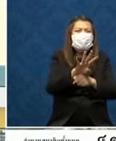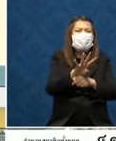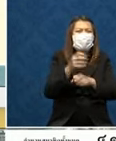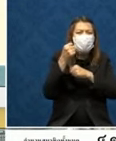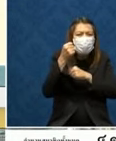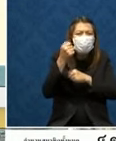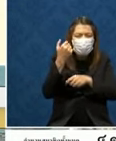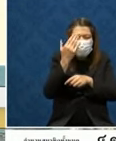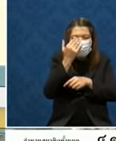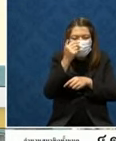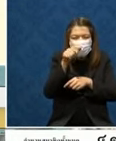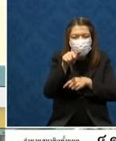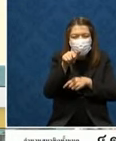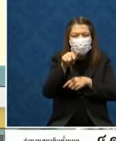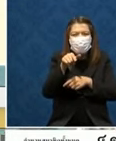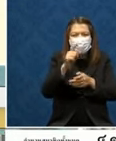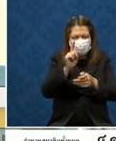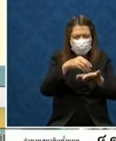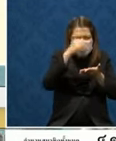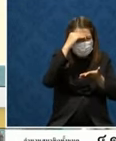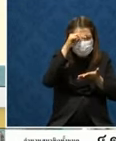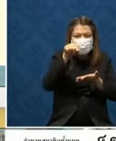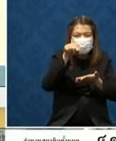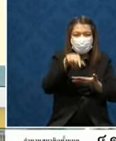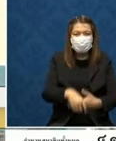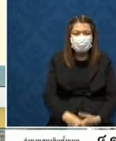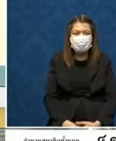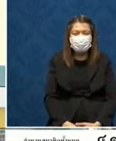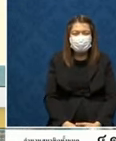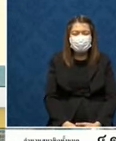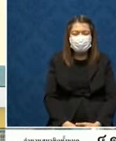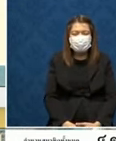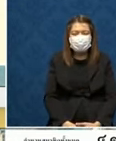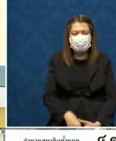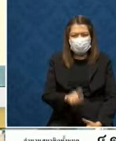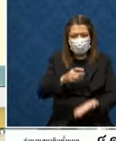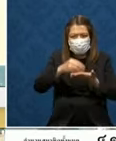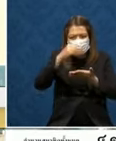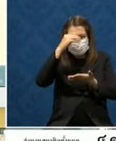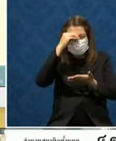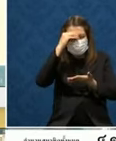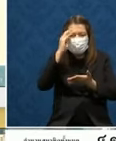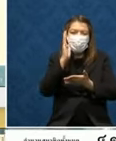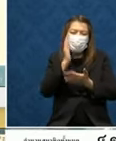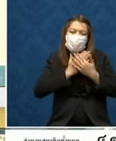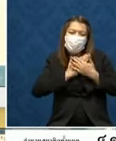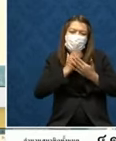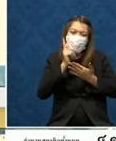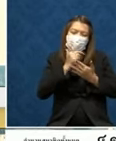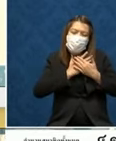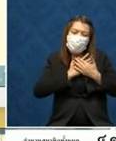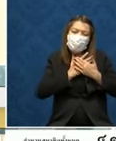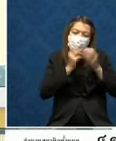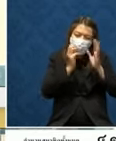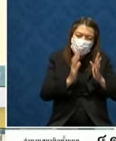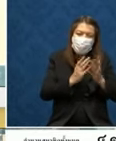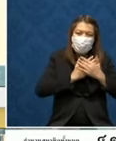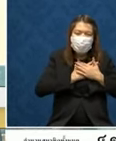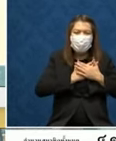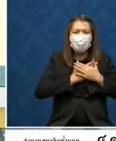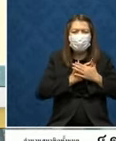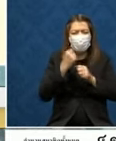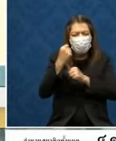ไงเค้าควรจะเรียนหนังสือเค้าควรจะเรียนหนังสือเควรจะรักพ่อรักแม่รผู้ปกครองรักครูอาจารย์เ